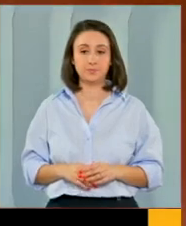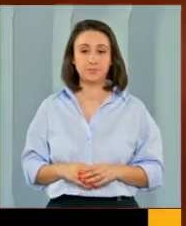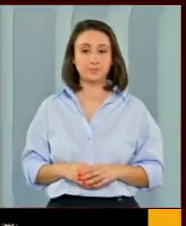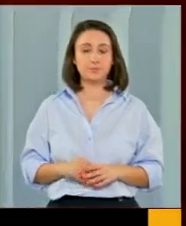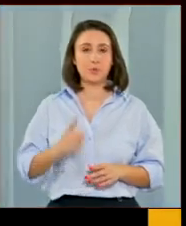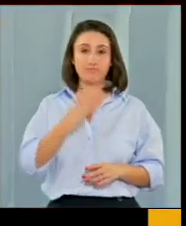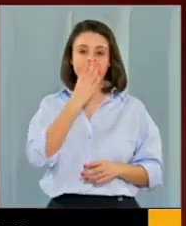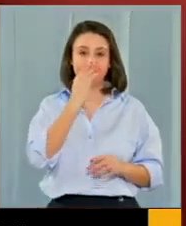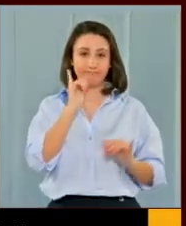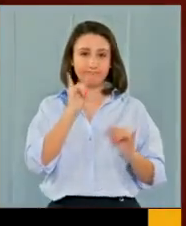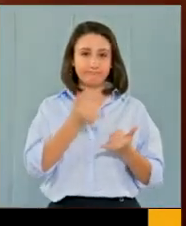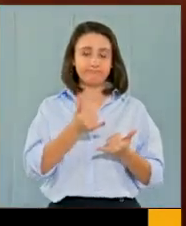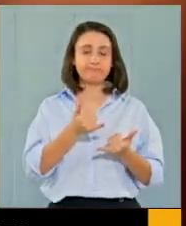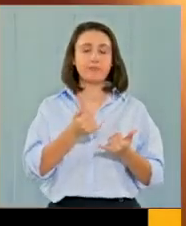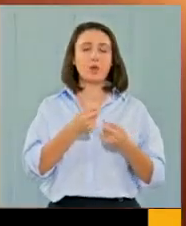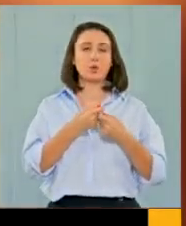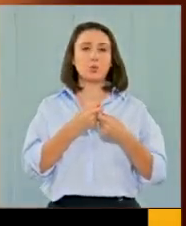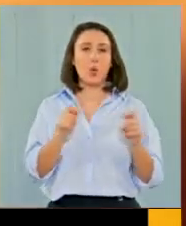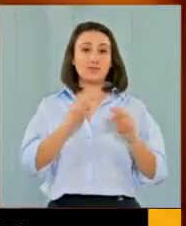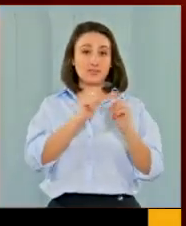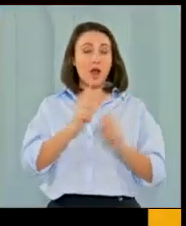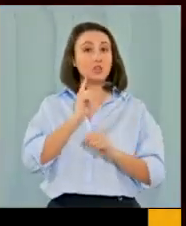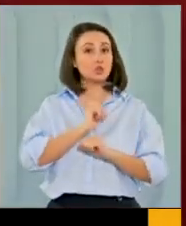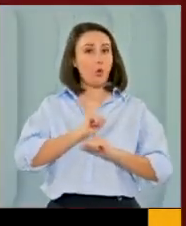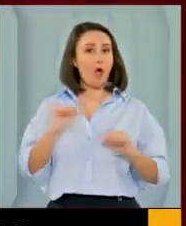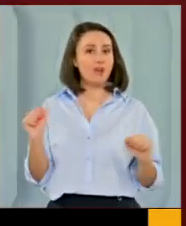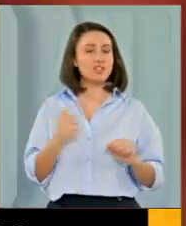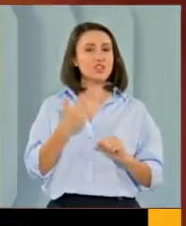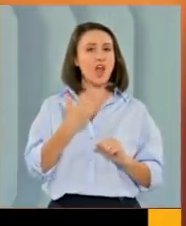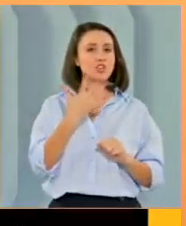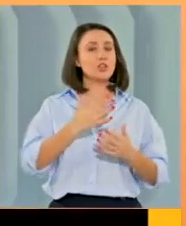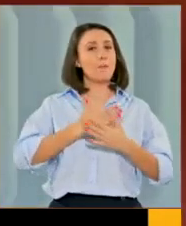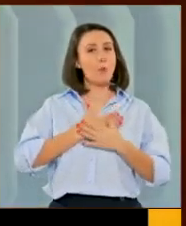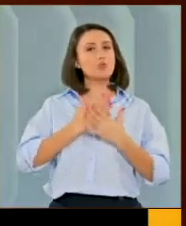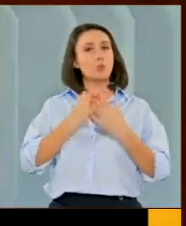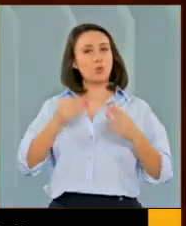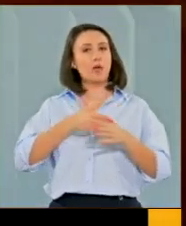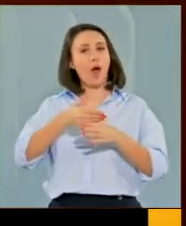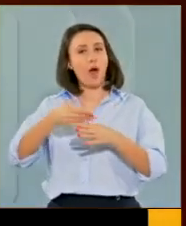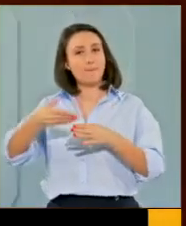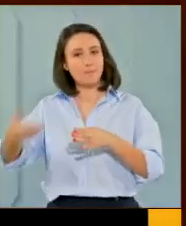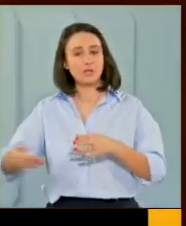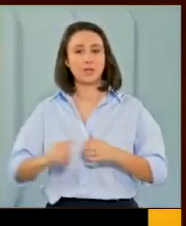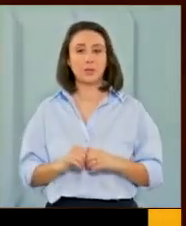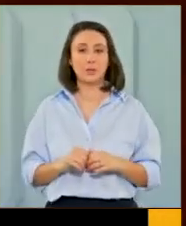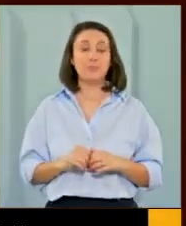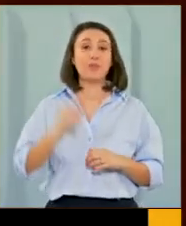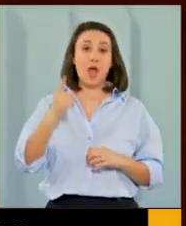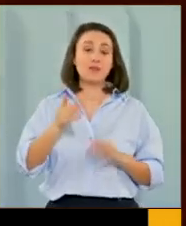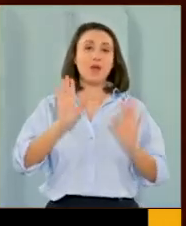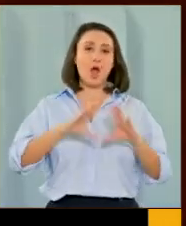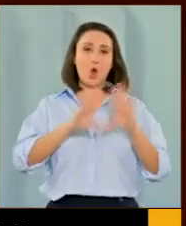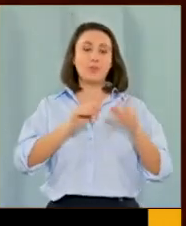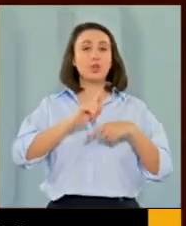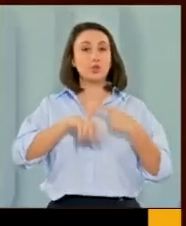O tragedie care a îngenunchiat o țară întreagă, 65 de morți și multe amânări în cazul incendiului de la colectiv. Asta are România